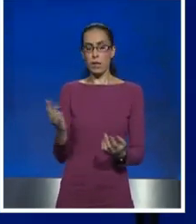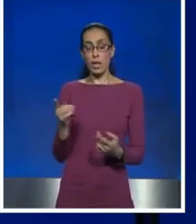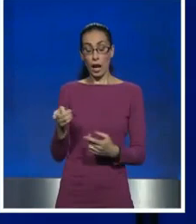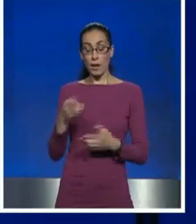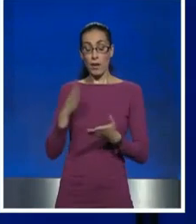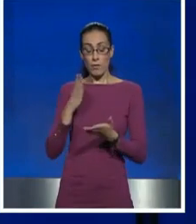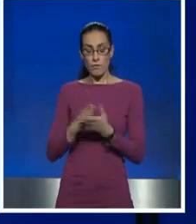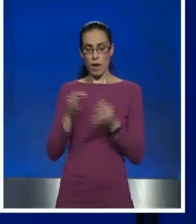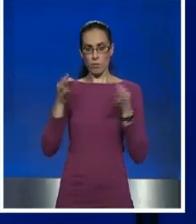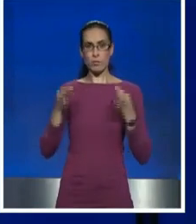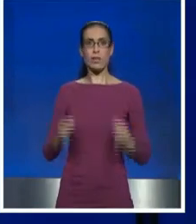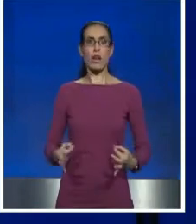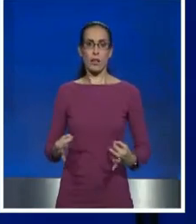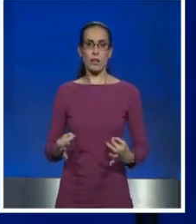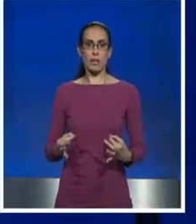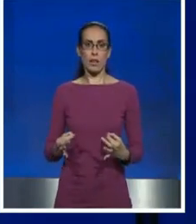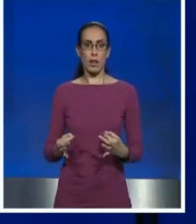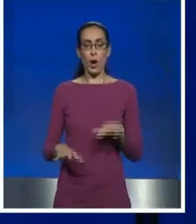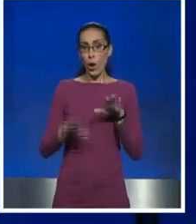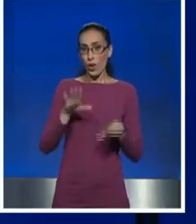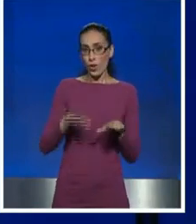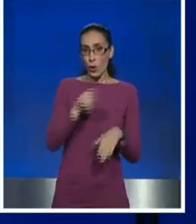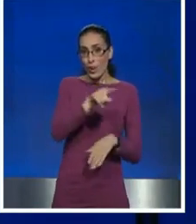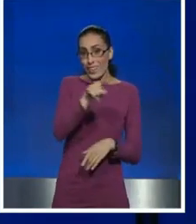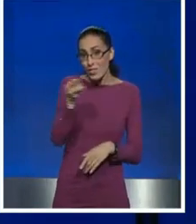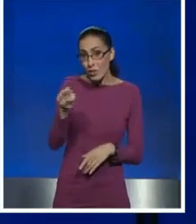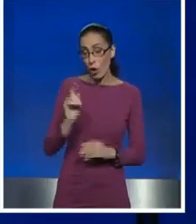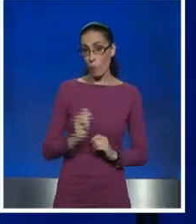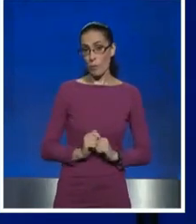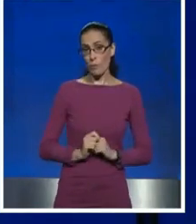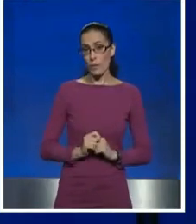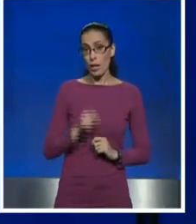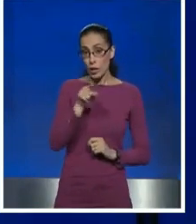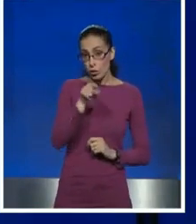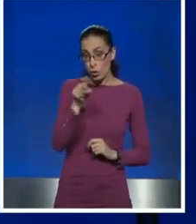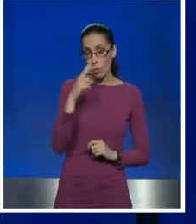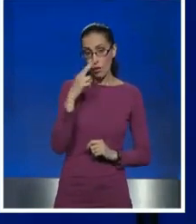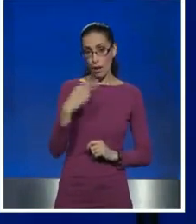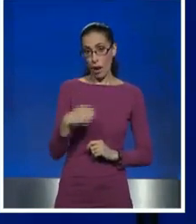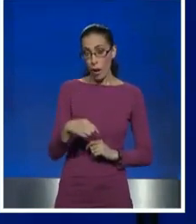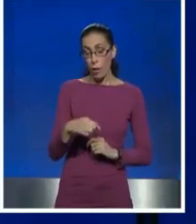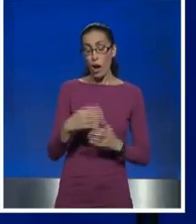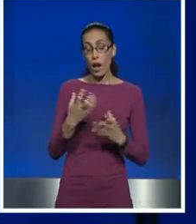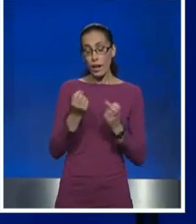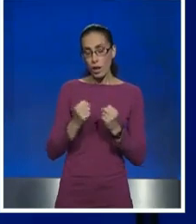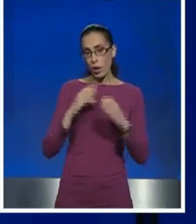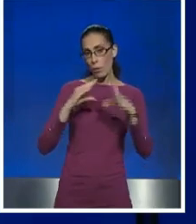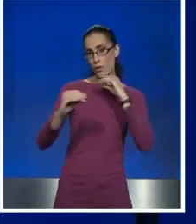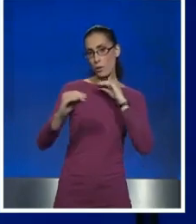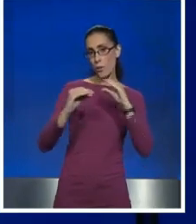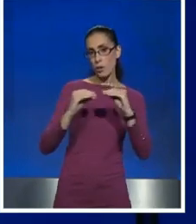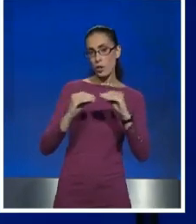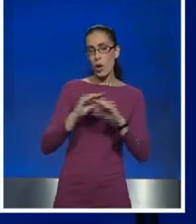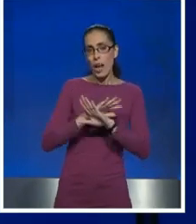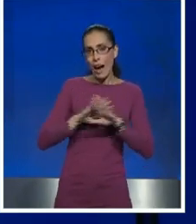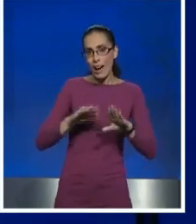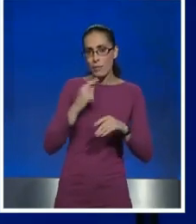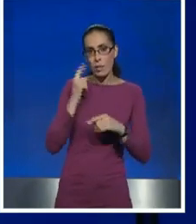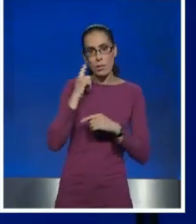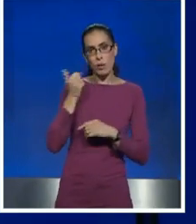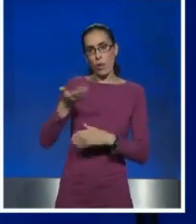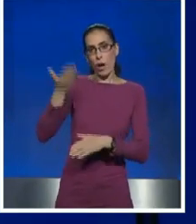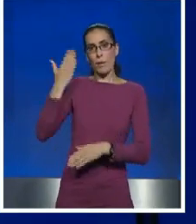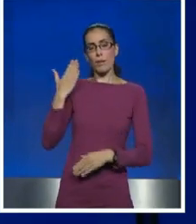l-elezzjoni. U kieku intom, sinjuri, kieku intom kien ikolkom dibattitu li ma tinsewha qatt.